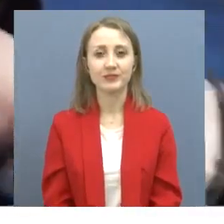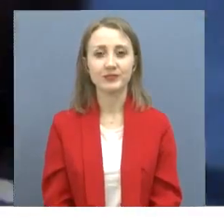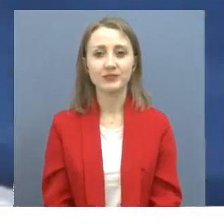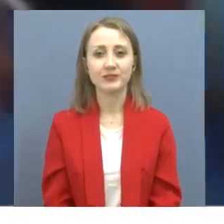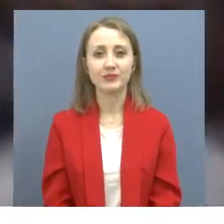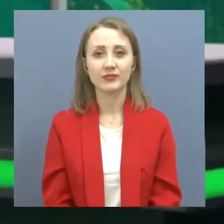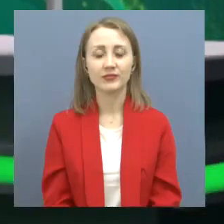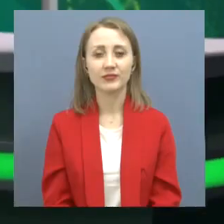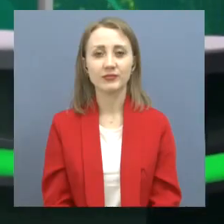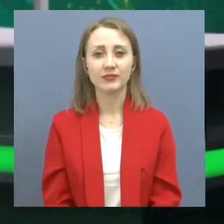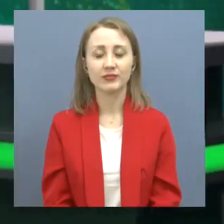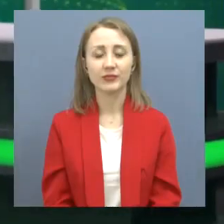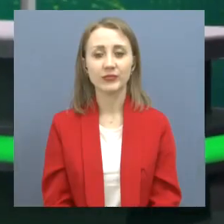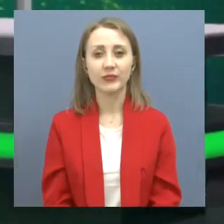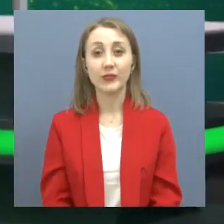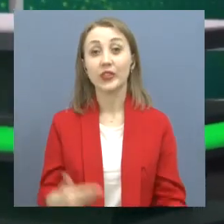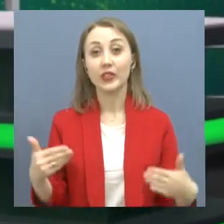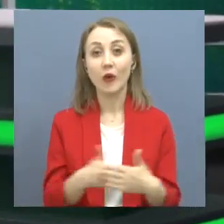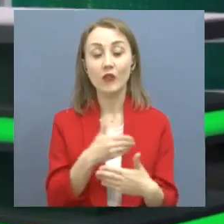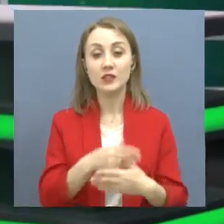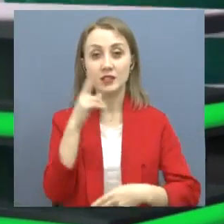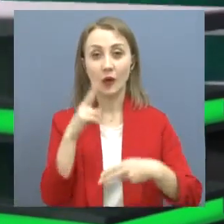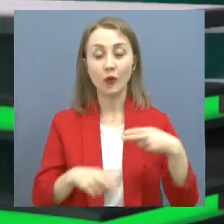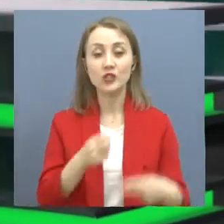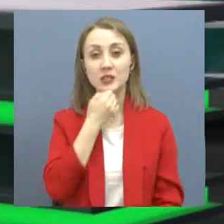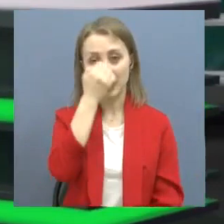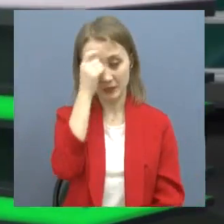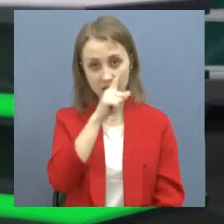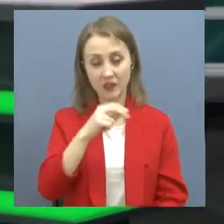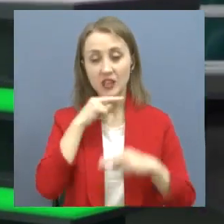Кокшиакпарат. К этой минуте у меня все. Спасибо,